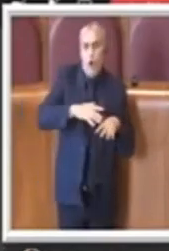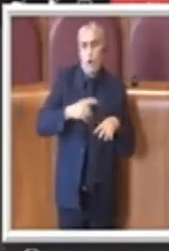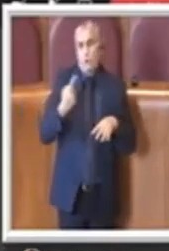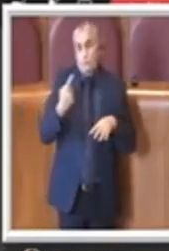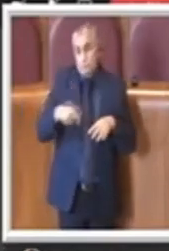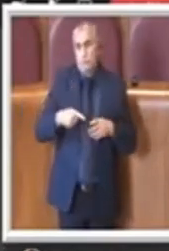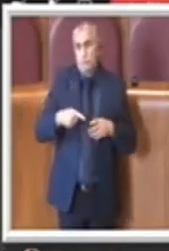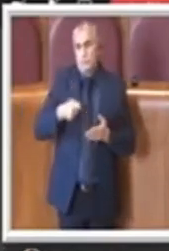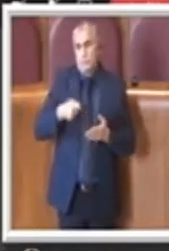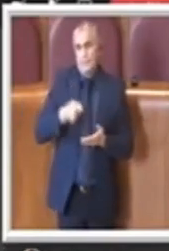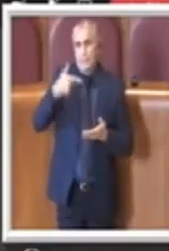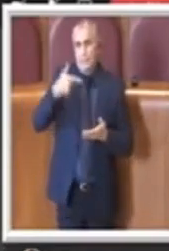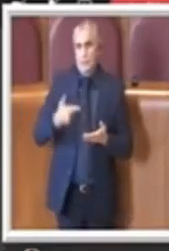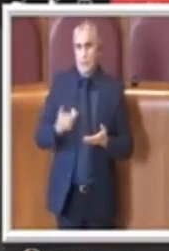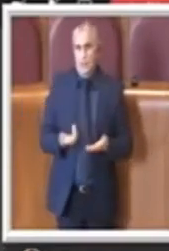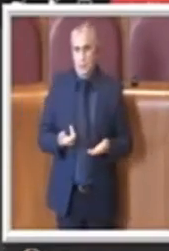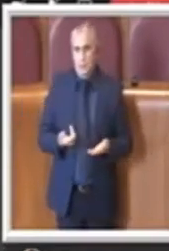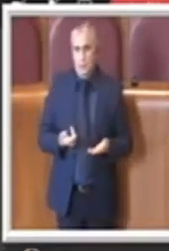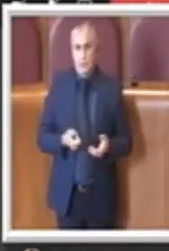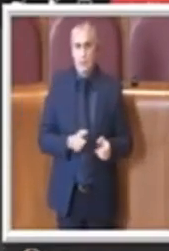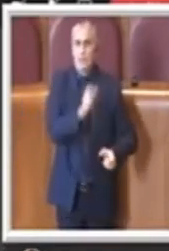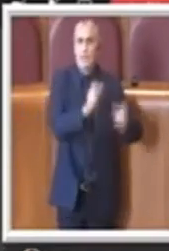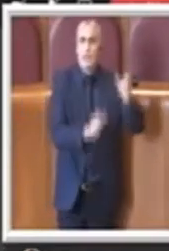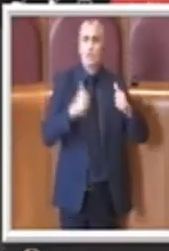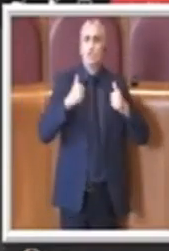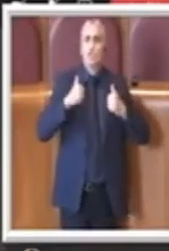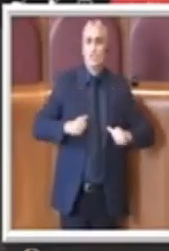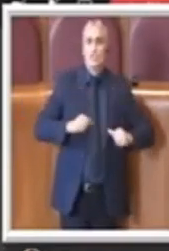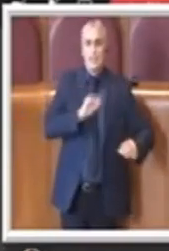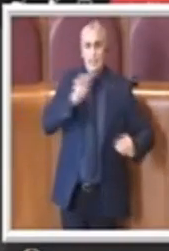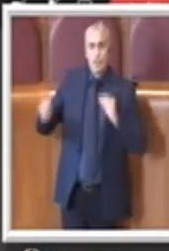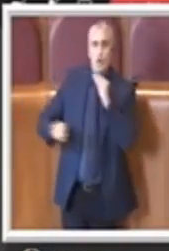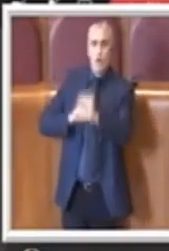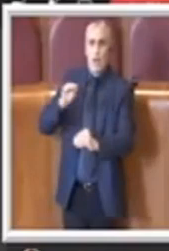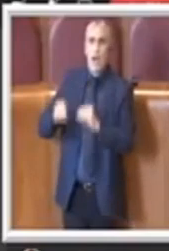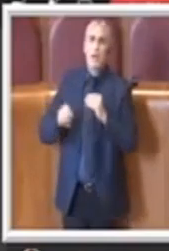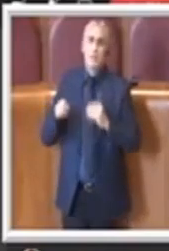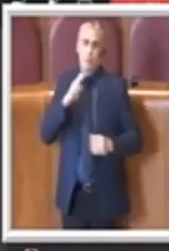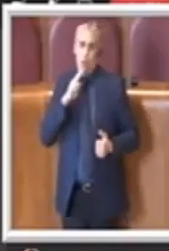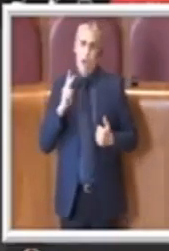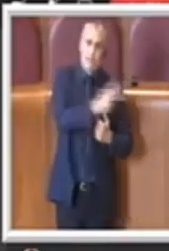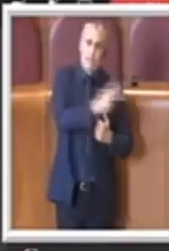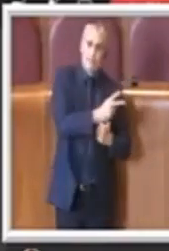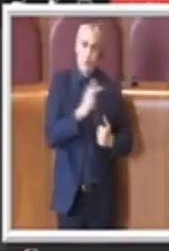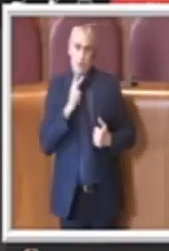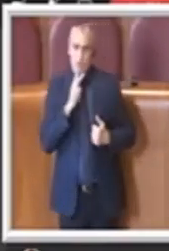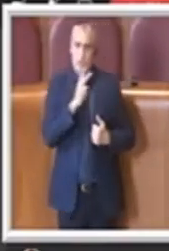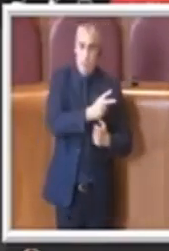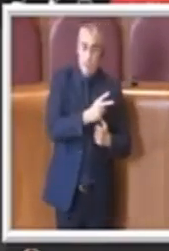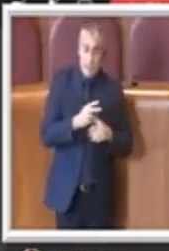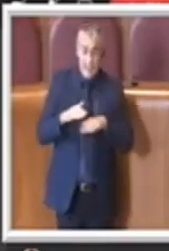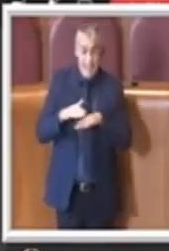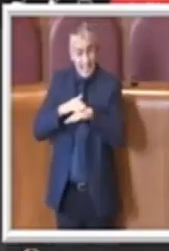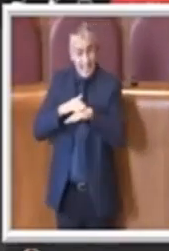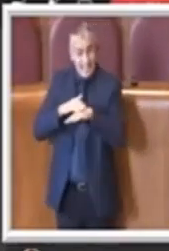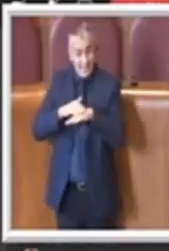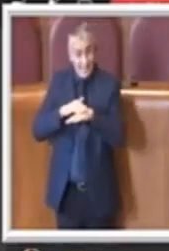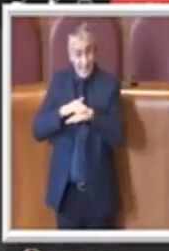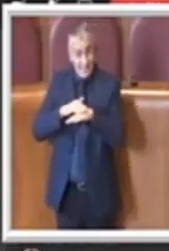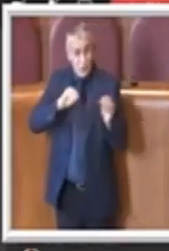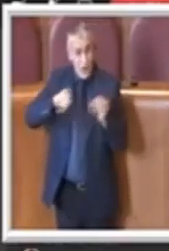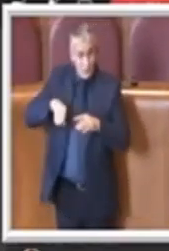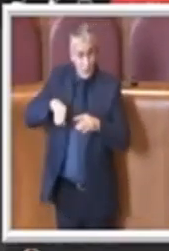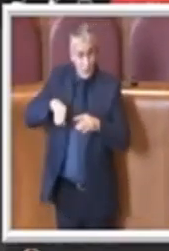per dare risposte ai cittadini ma soprattutto per per me far sì che il servizio possa possa funzionare